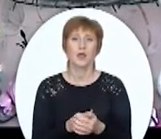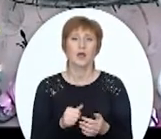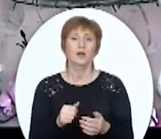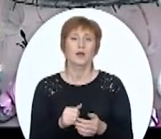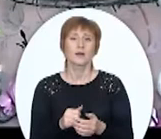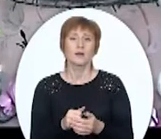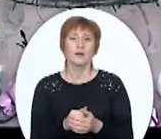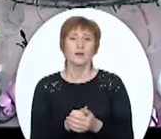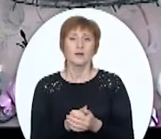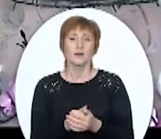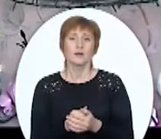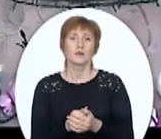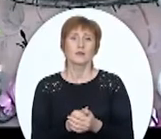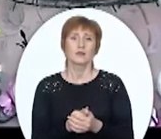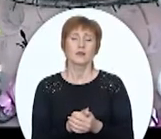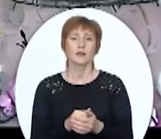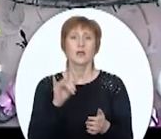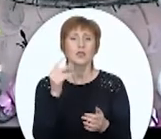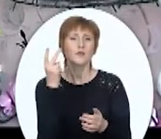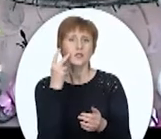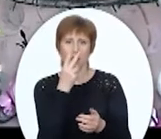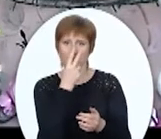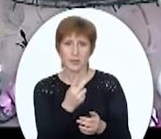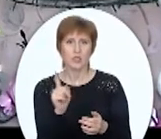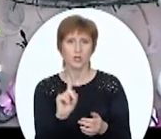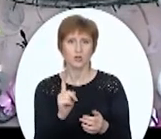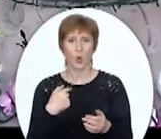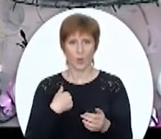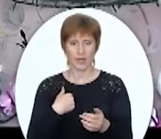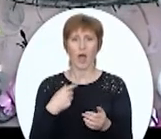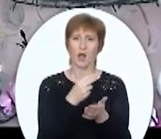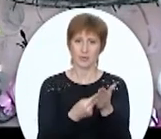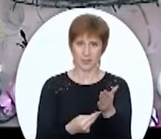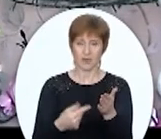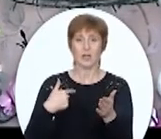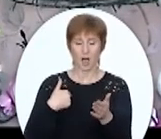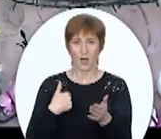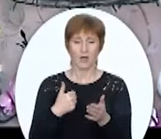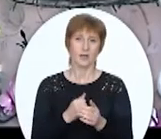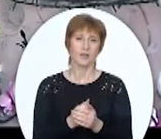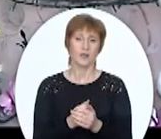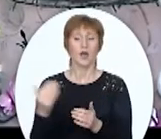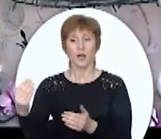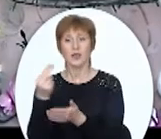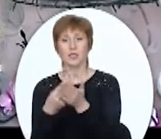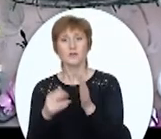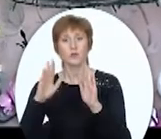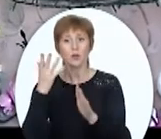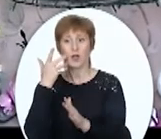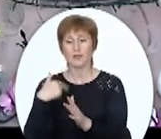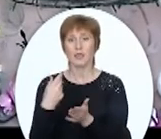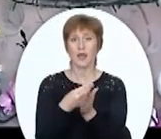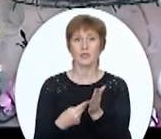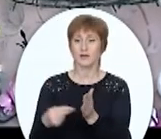Пальчики не любила. Вот. И всегда смотрела, что я рисовала. А я она рисовала только тогда, когда